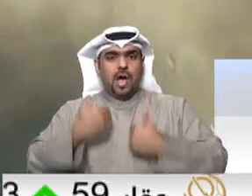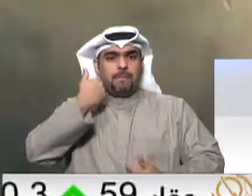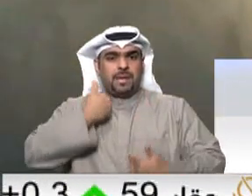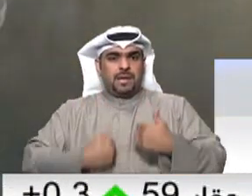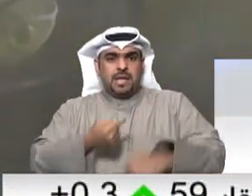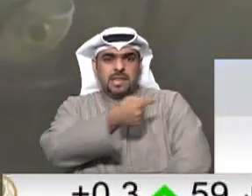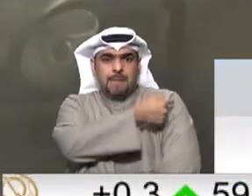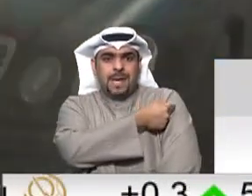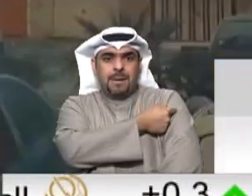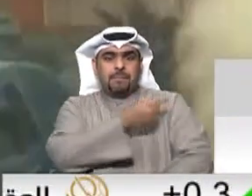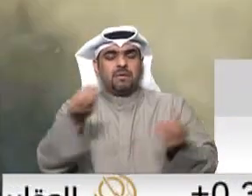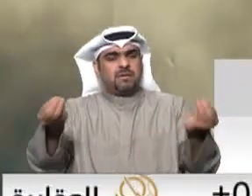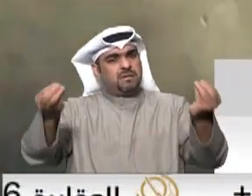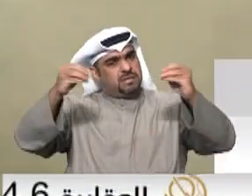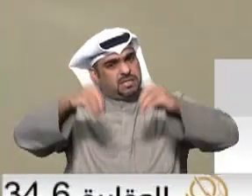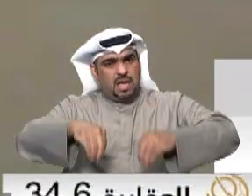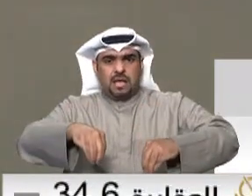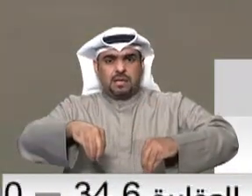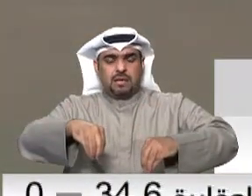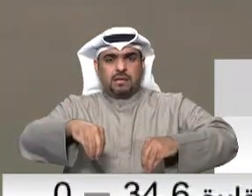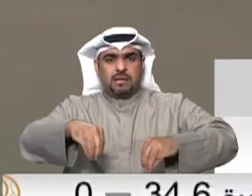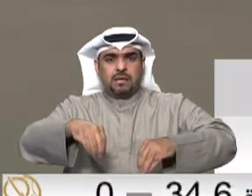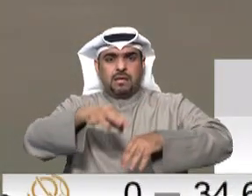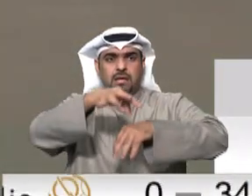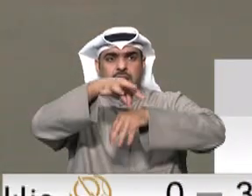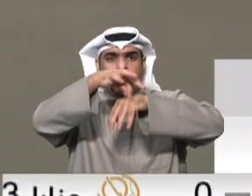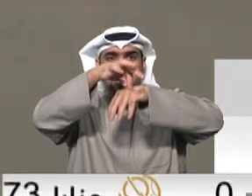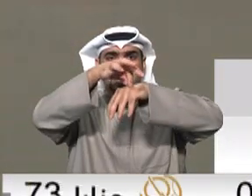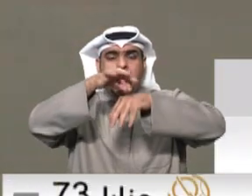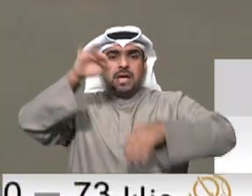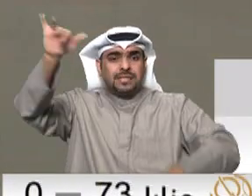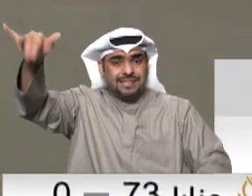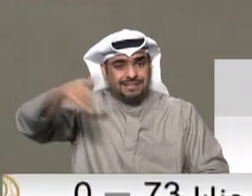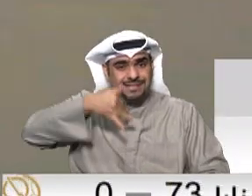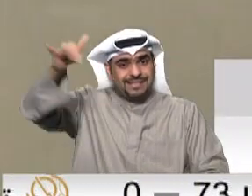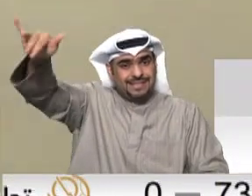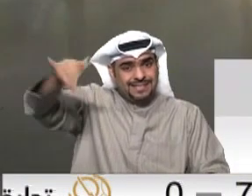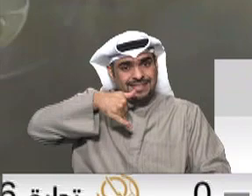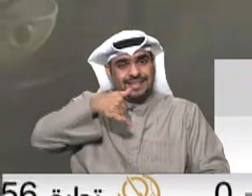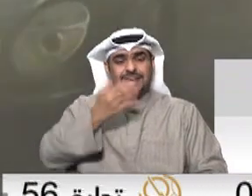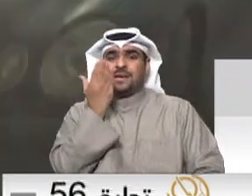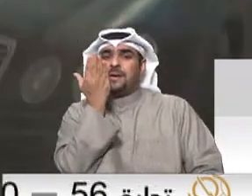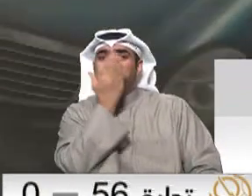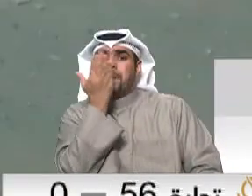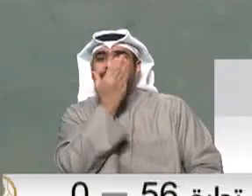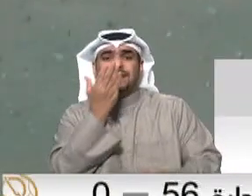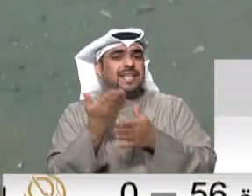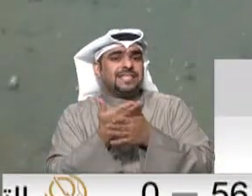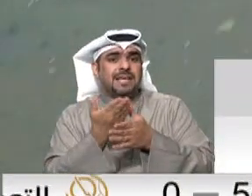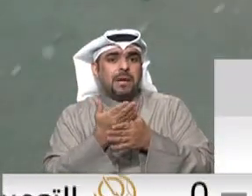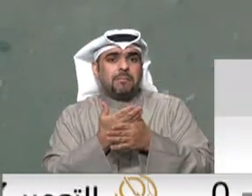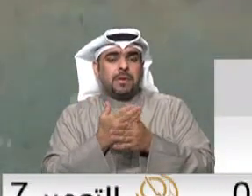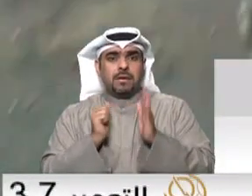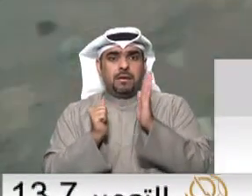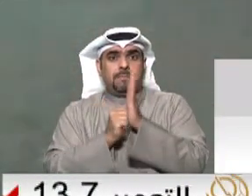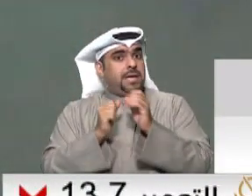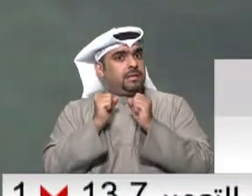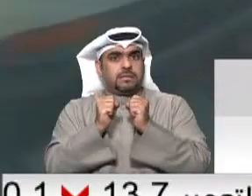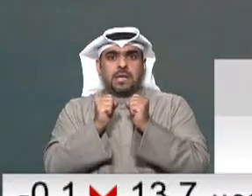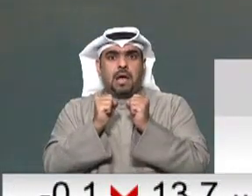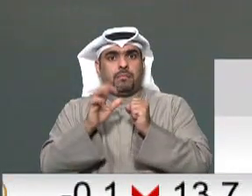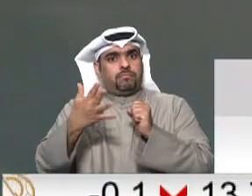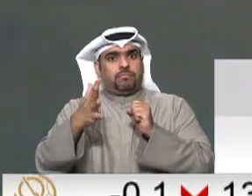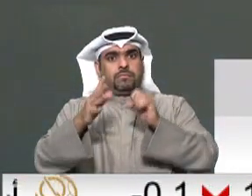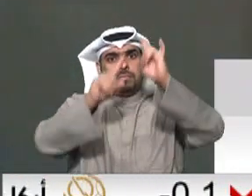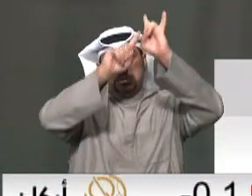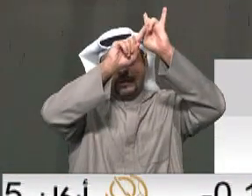الذين توجهوا إليه الفلسطينيون النازحون الجدد قسريا ربما للاحتماء. يختاروا